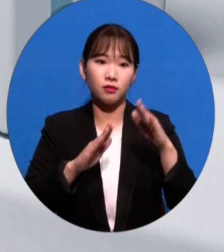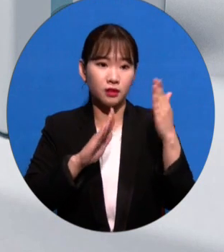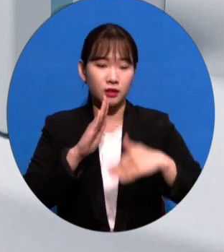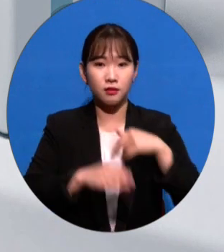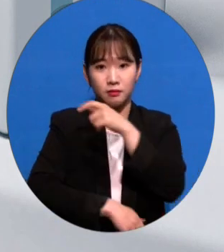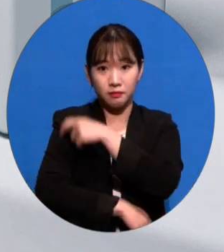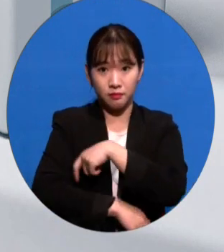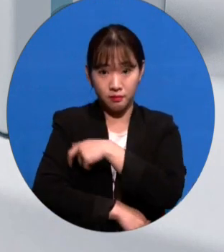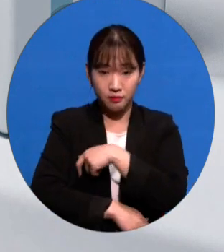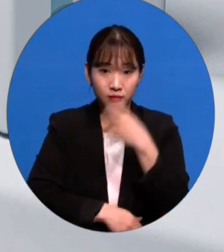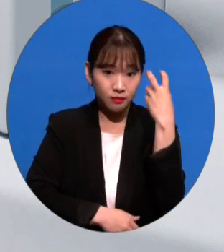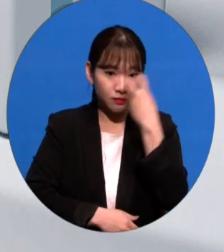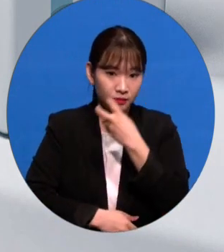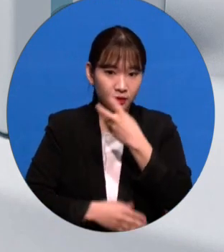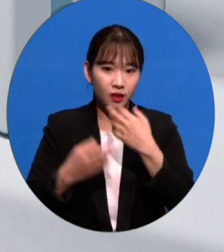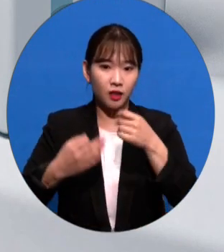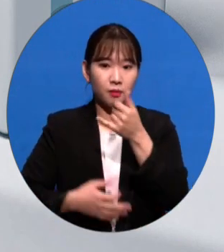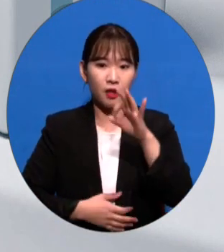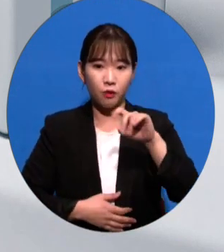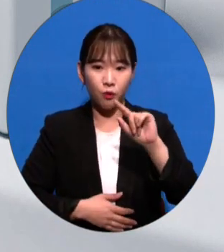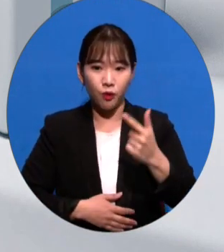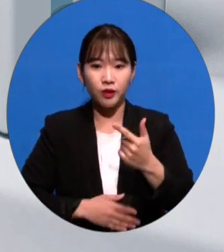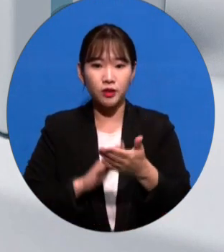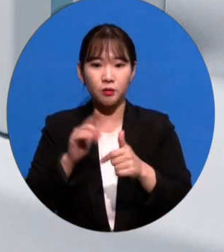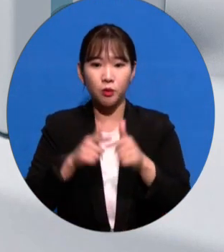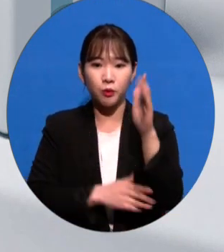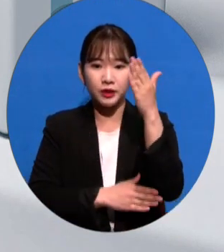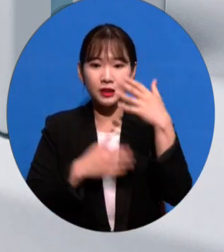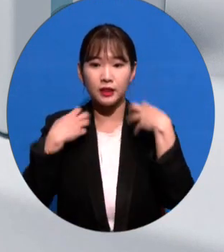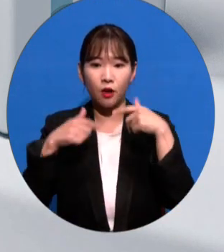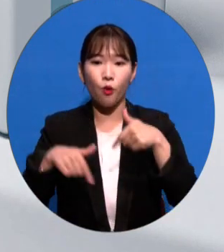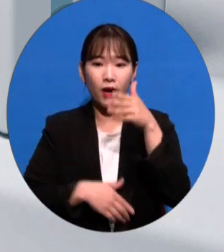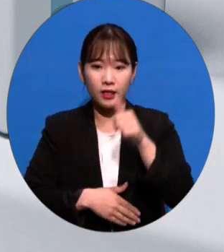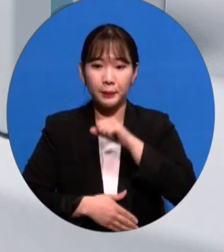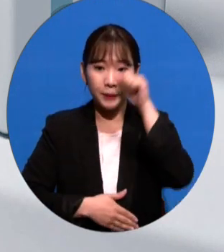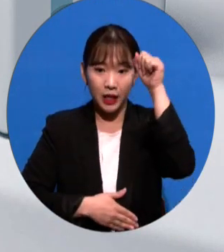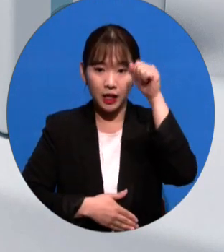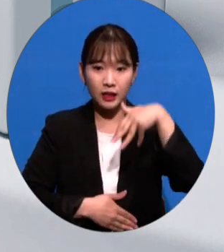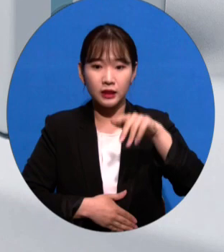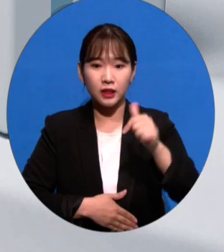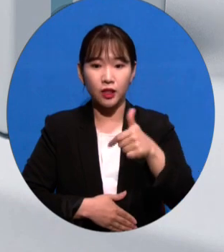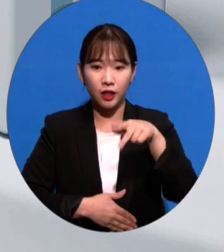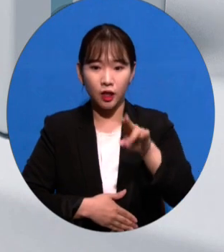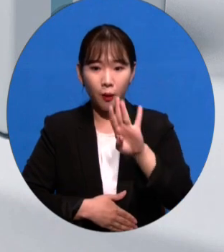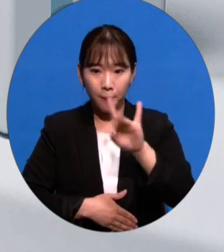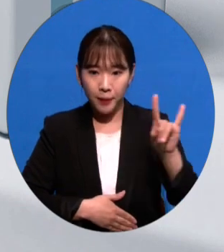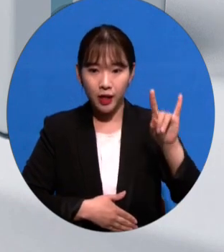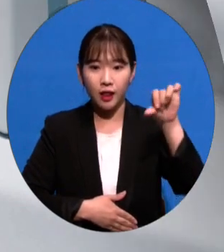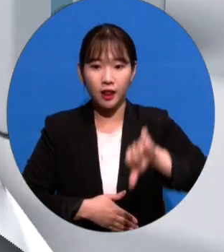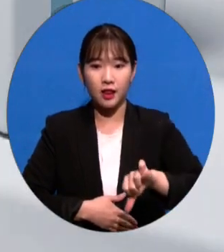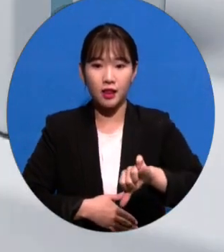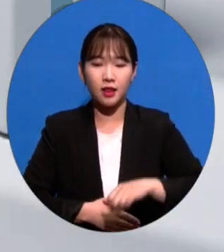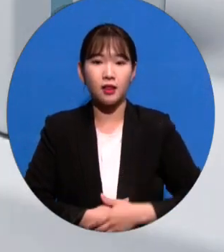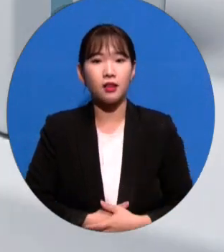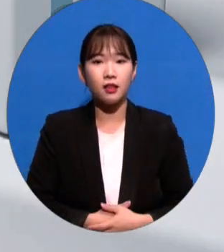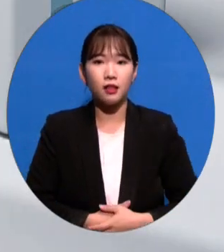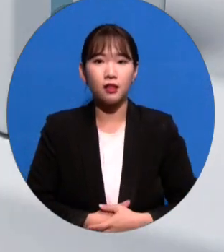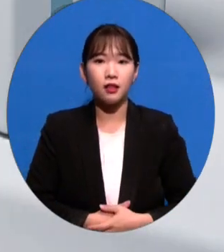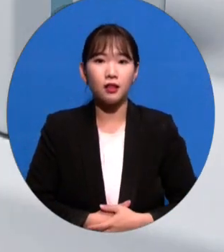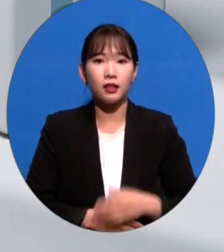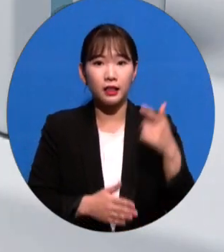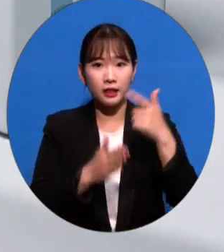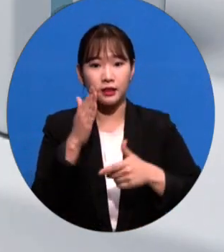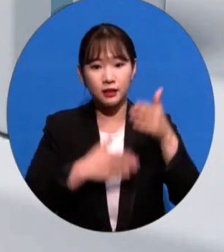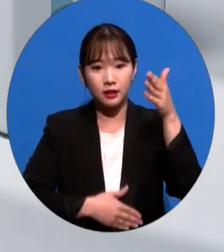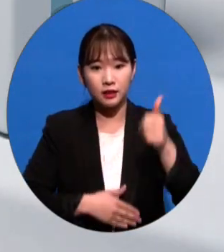상임감사, 김영원 전 목포시청 과장이 컷오프를 통과했고 청경배 예비 후보는 탈락했습니다.